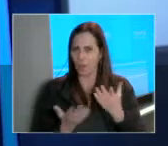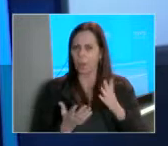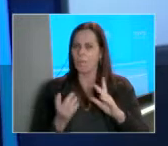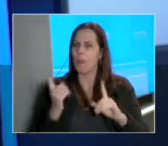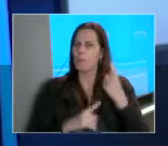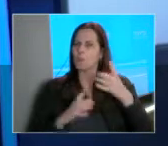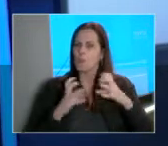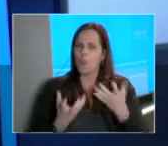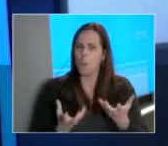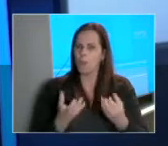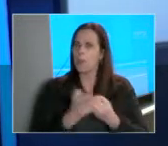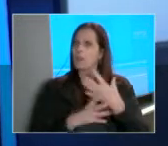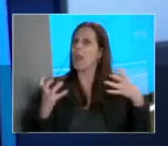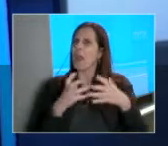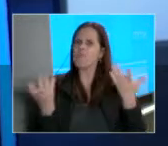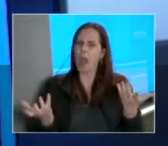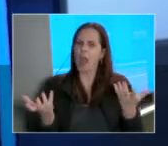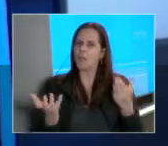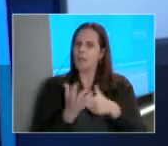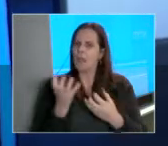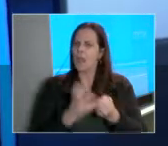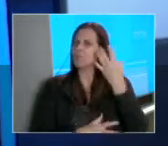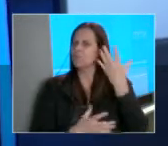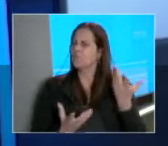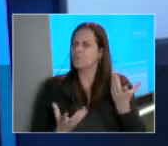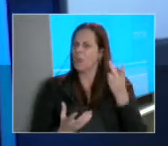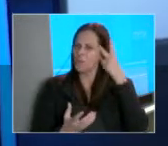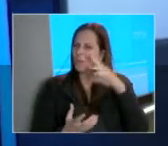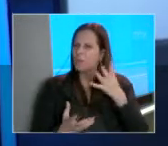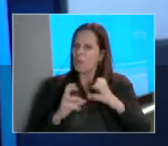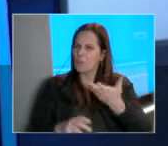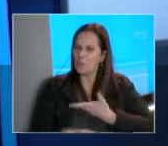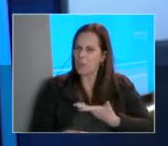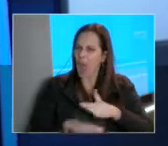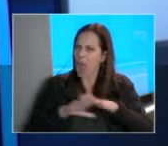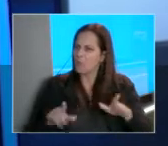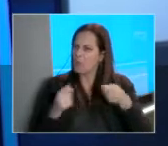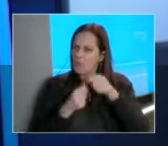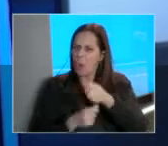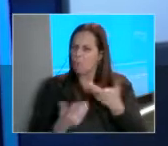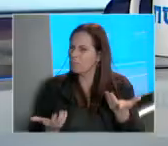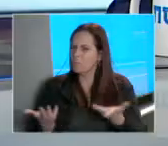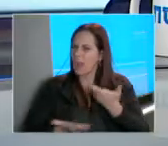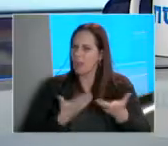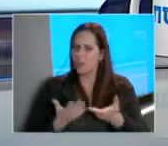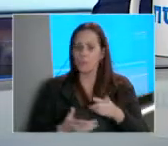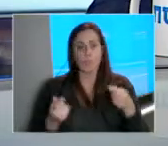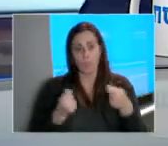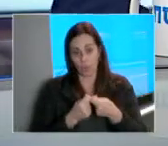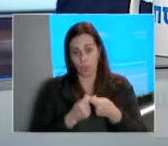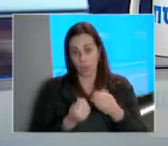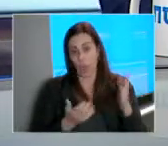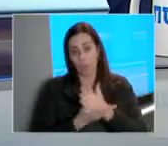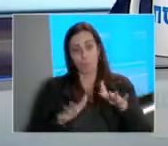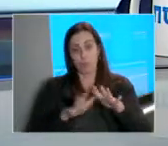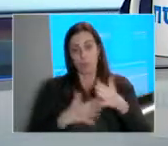מה פתאום קיבוץ מקים חברה כדי להקים תחנה? מה פתאום בכלל מקבלים את זה על אדמה שלא קרובה אליהם? אז זה קשור